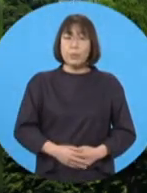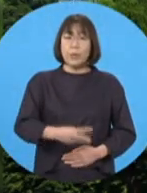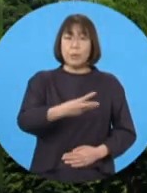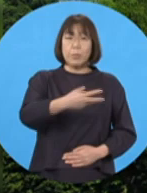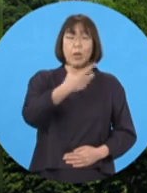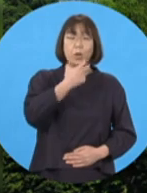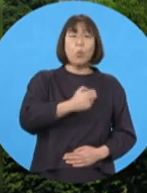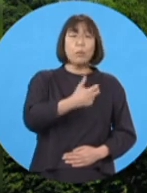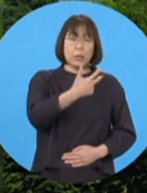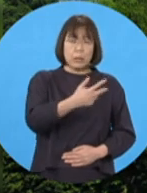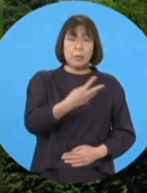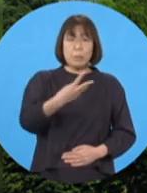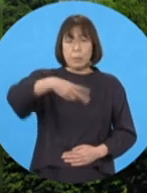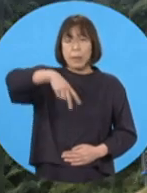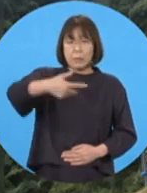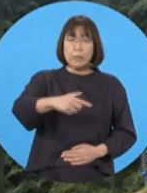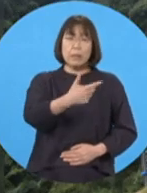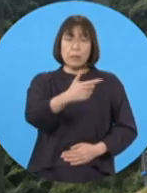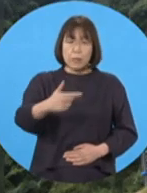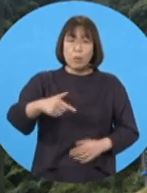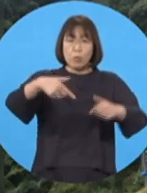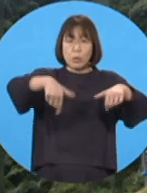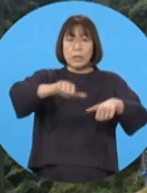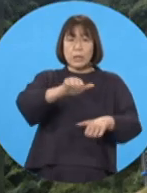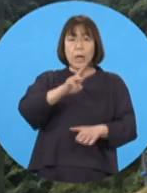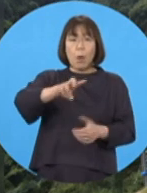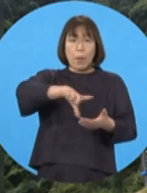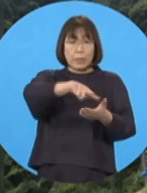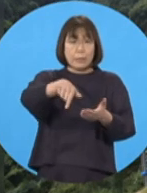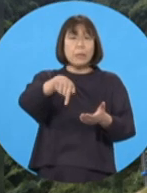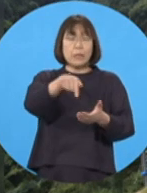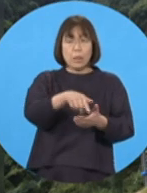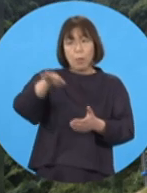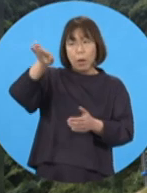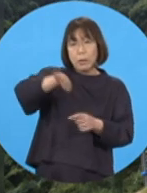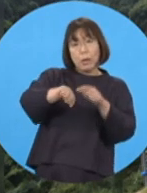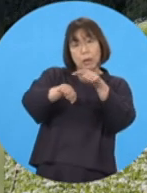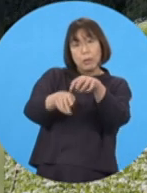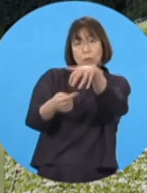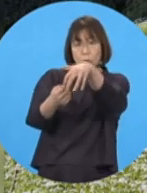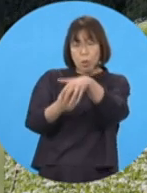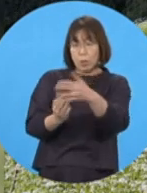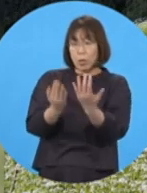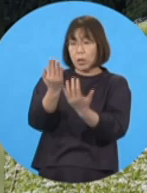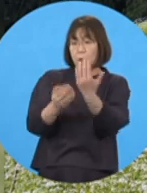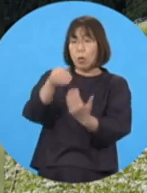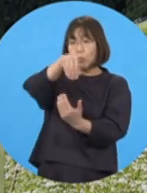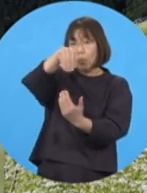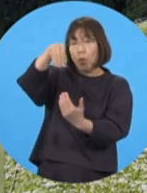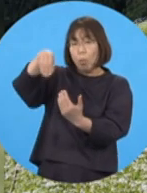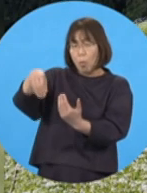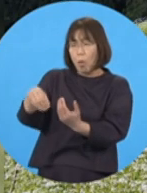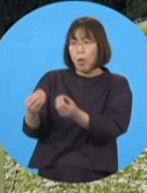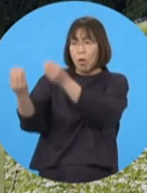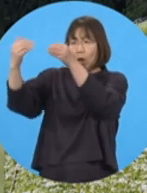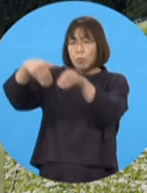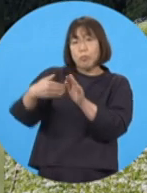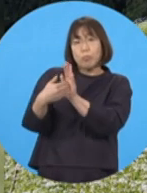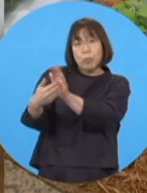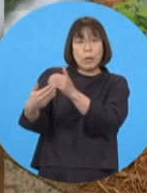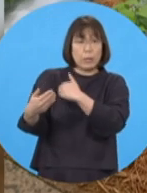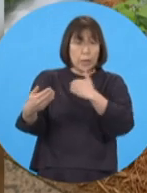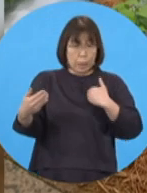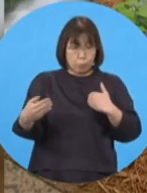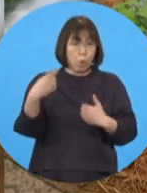三好市や美馬市など西阿波地域では傾斜地の畑に草をすき込むことで土砂の流出を抑え、そ